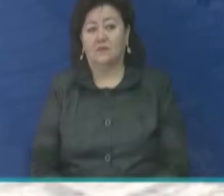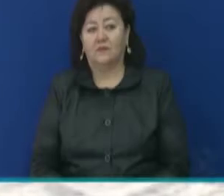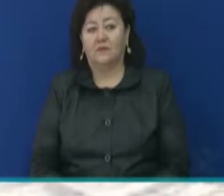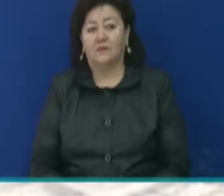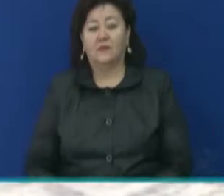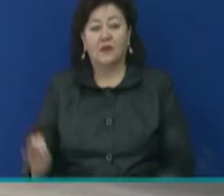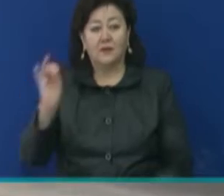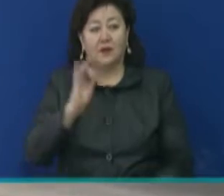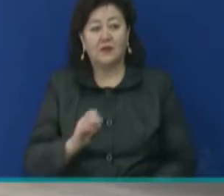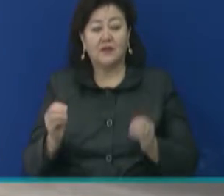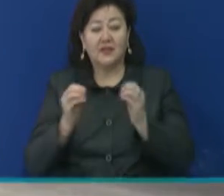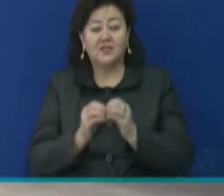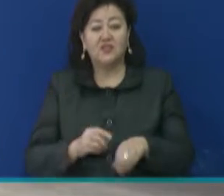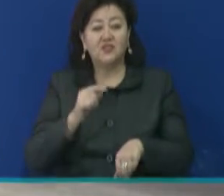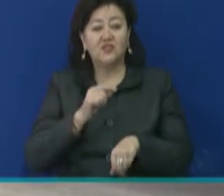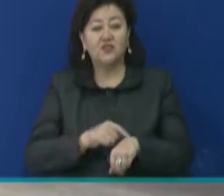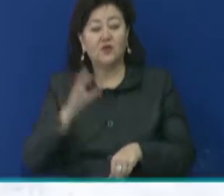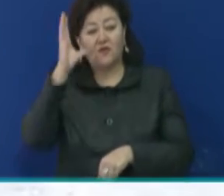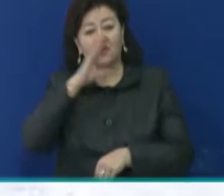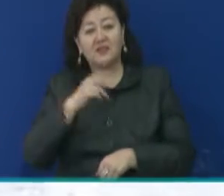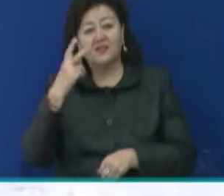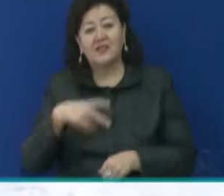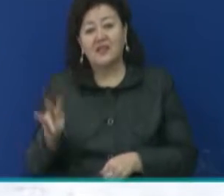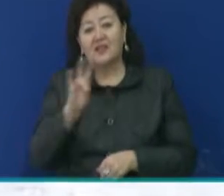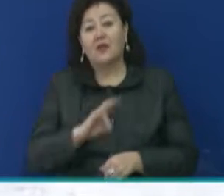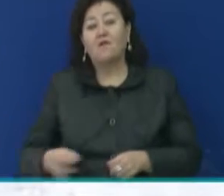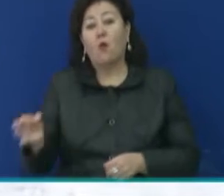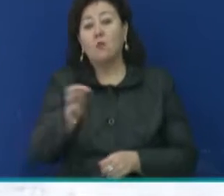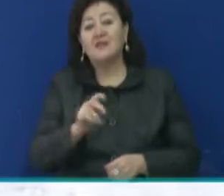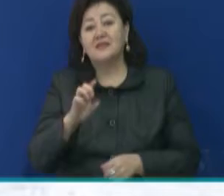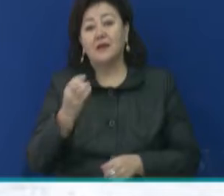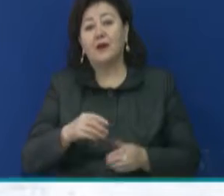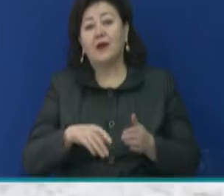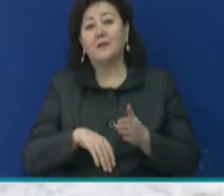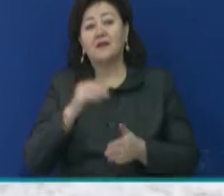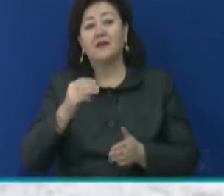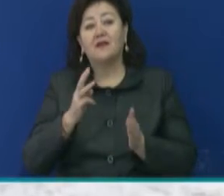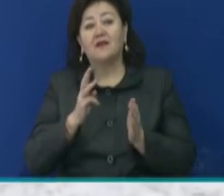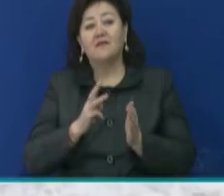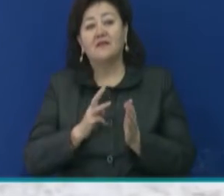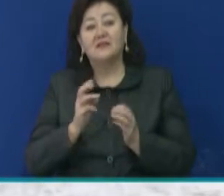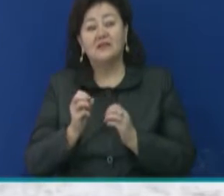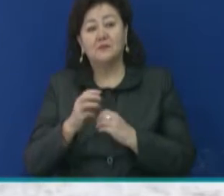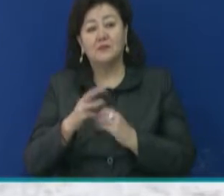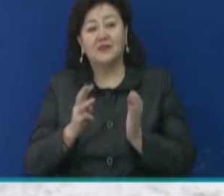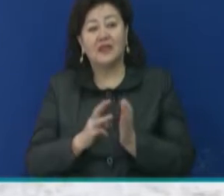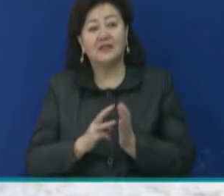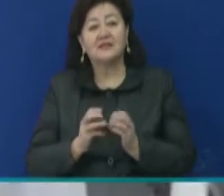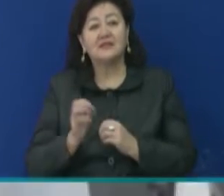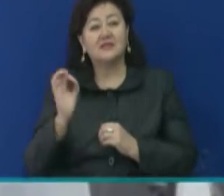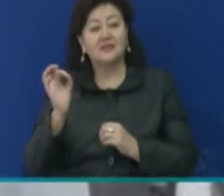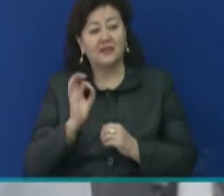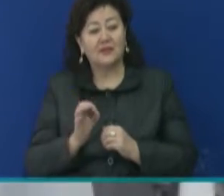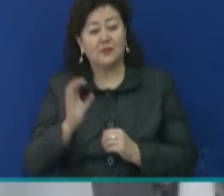по информации на 10 часов вечера 20 ноября в области Абай проголосовала 18,18 процентов Избирателей